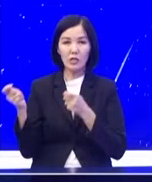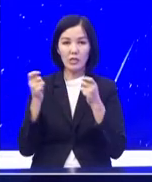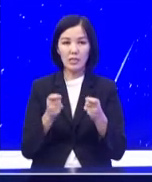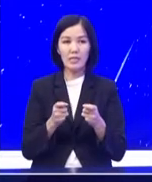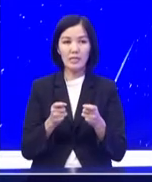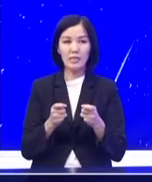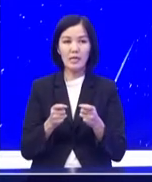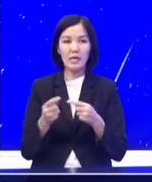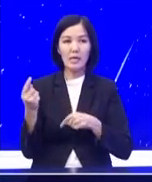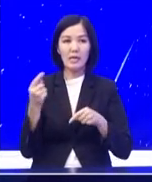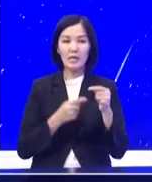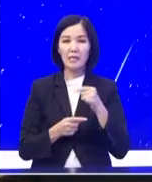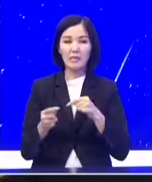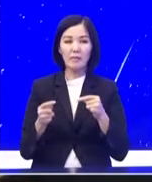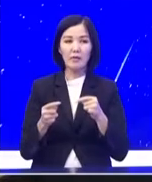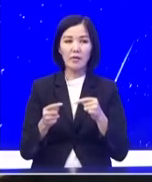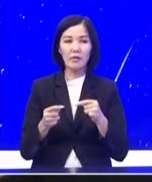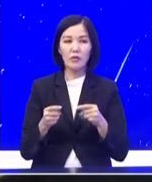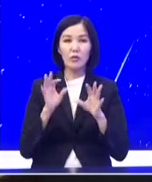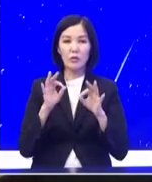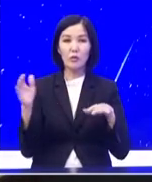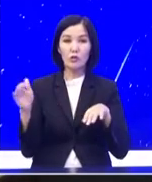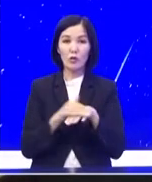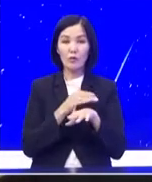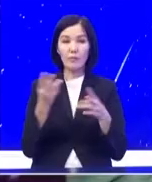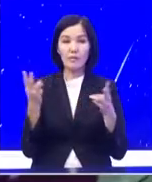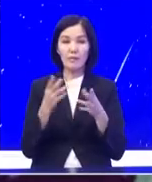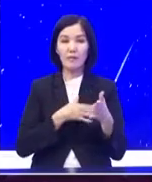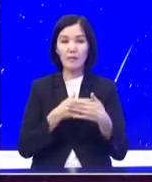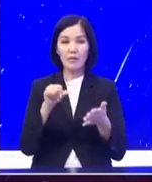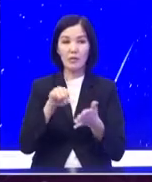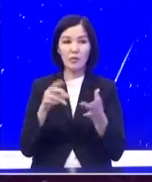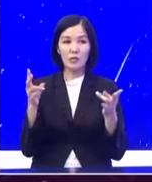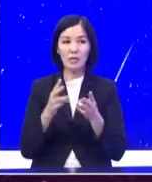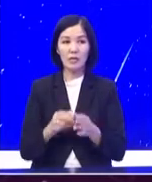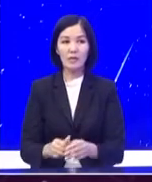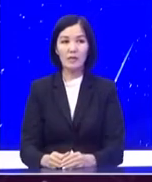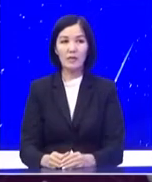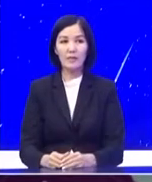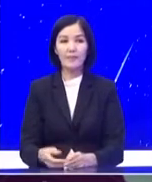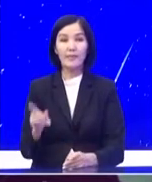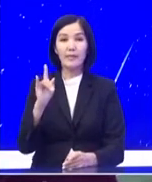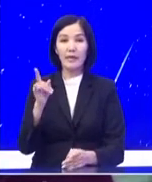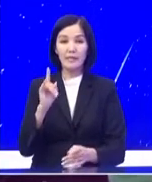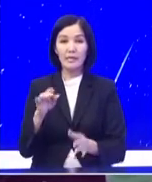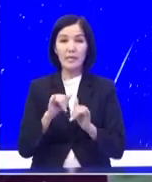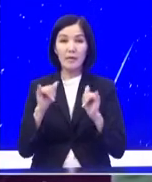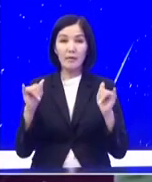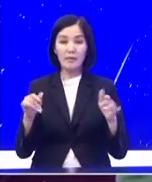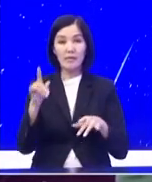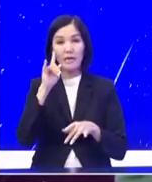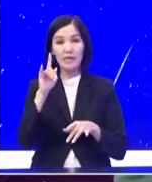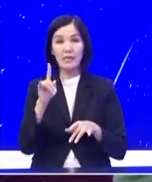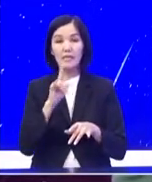Мұнысын жеке кәсіпкер пұлдамайды. Сауапты істерден тартынып қалмау керек дейді. Такси әрқашанда жасай берсін, дами берсін. Қазақстан